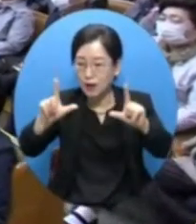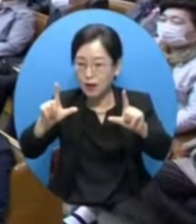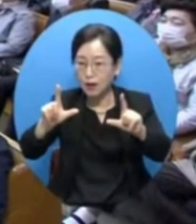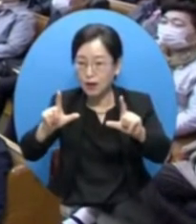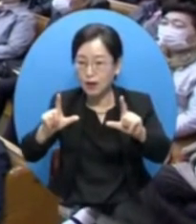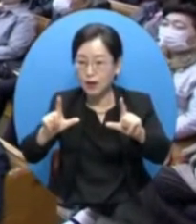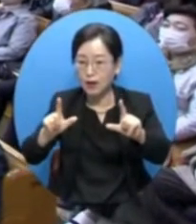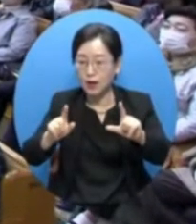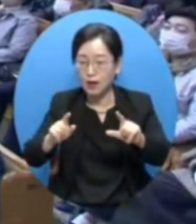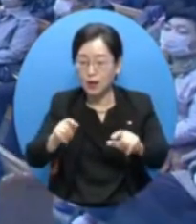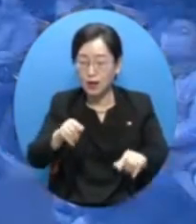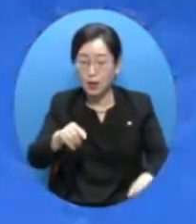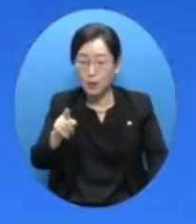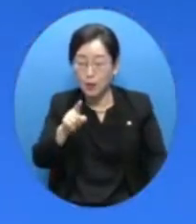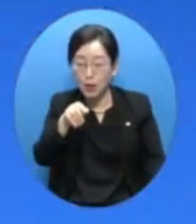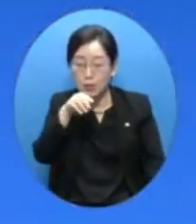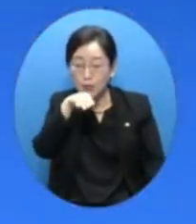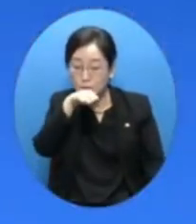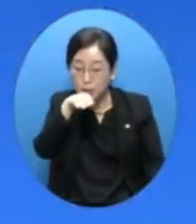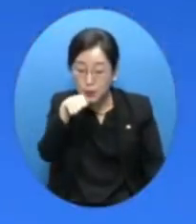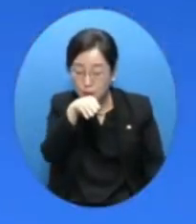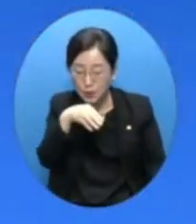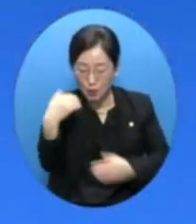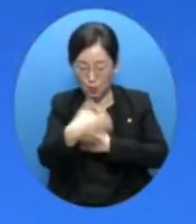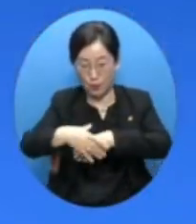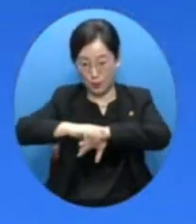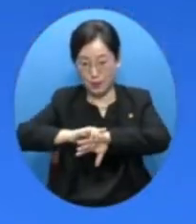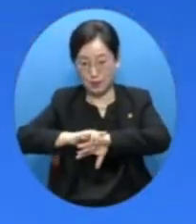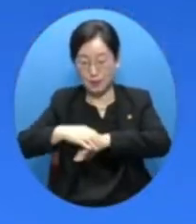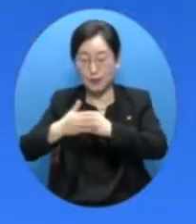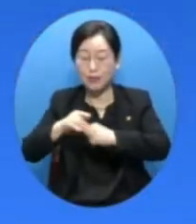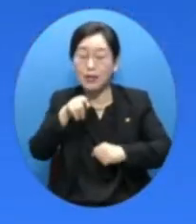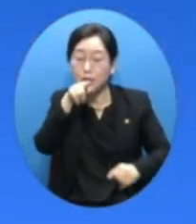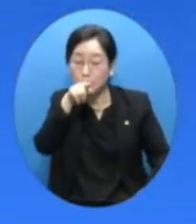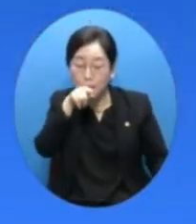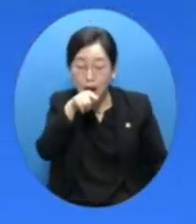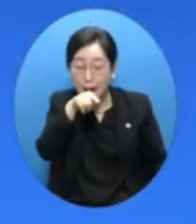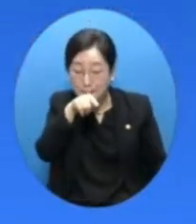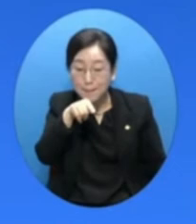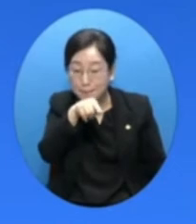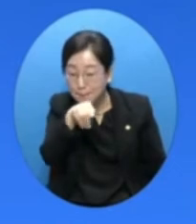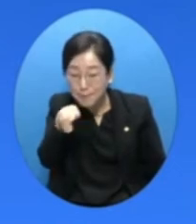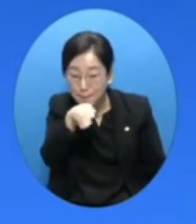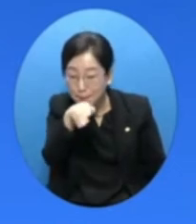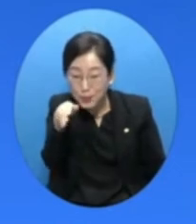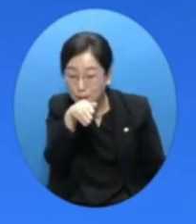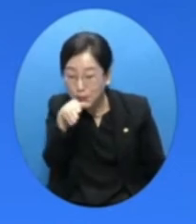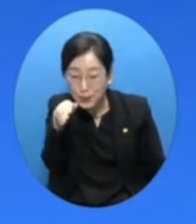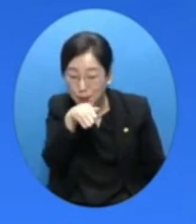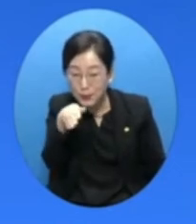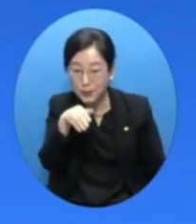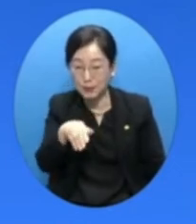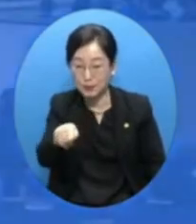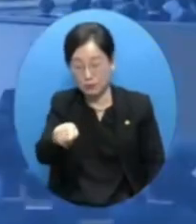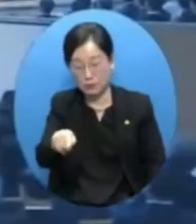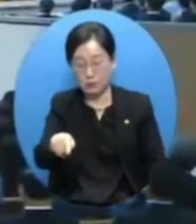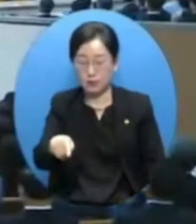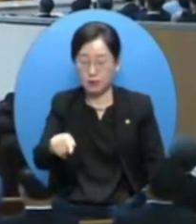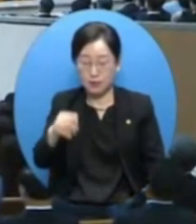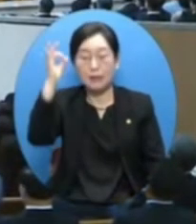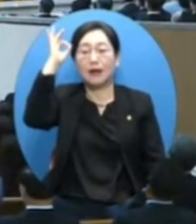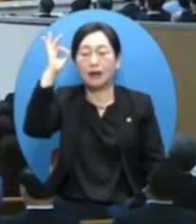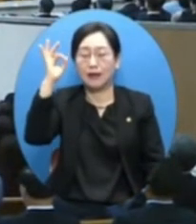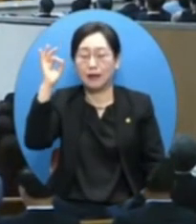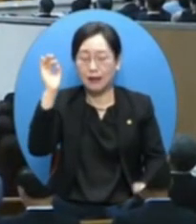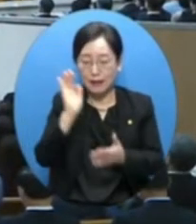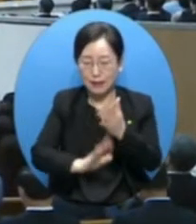구족화가 즉 몸을 쓰지 못해서 입에 펜을 물고 확 그림을 그리는 그 기사가 떠올라서